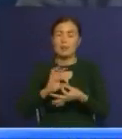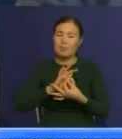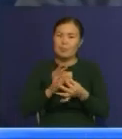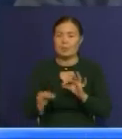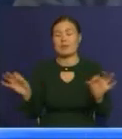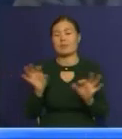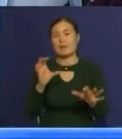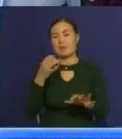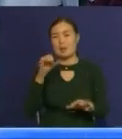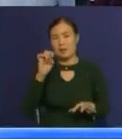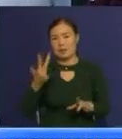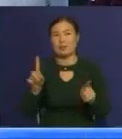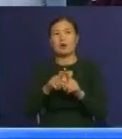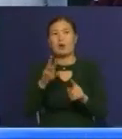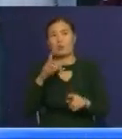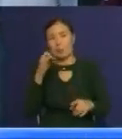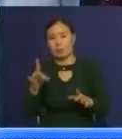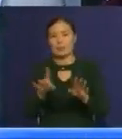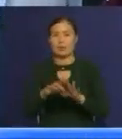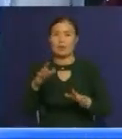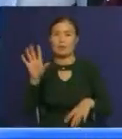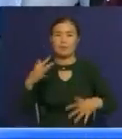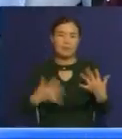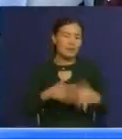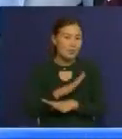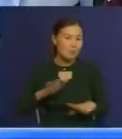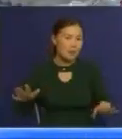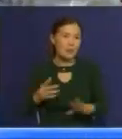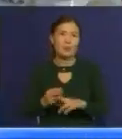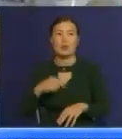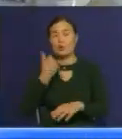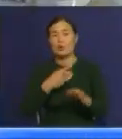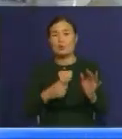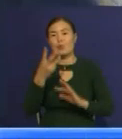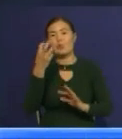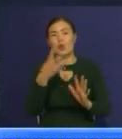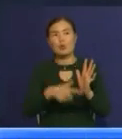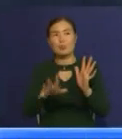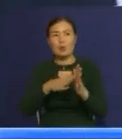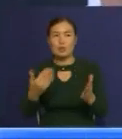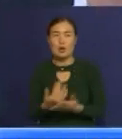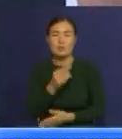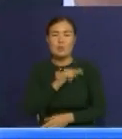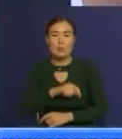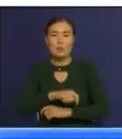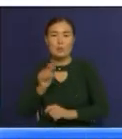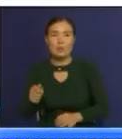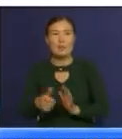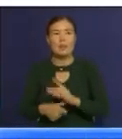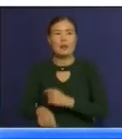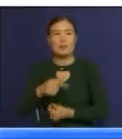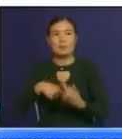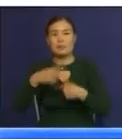Жалпы сайындықтар да ақшұқырлықтардан осал еместігін байқатты. Жыл басынан бері 379 жаңа жұмыс орны құрылып, 6